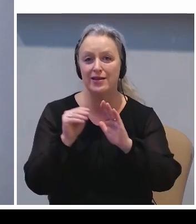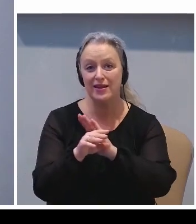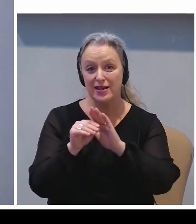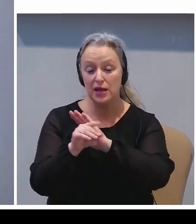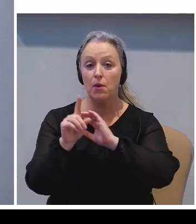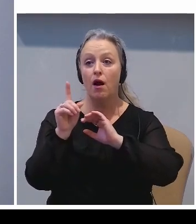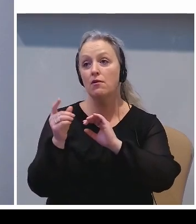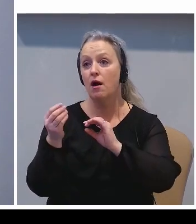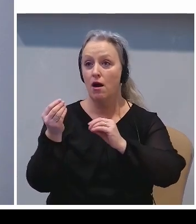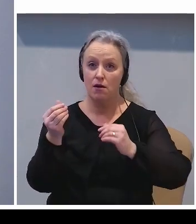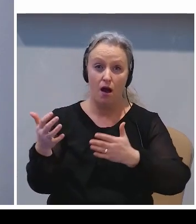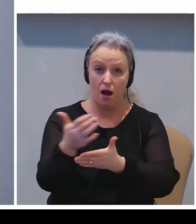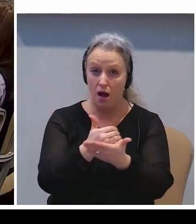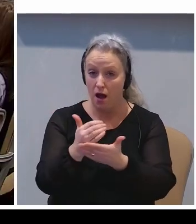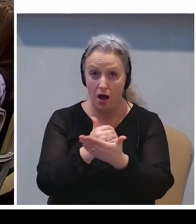nende tulususse.